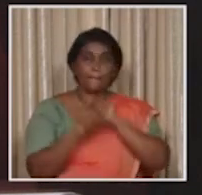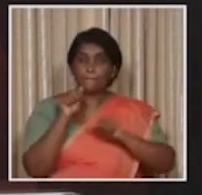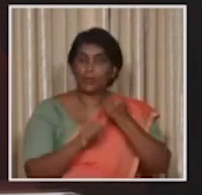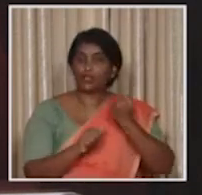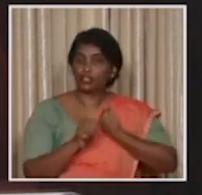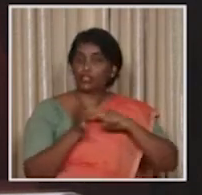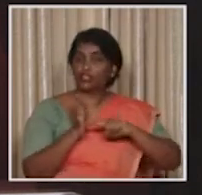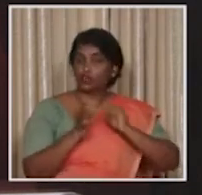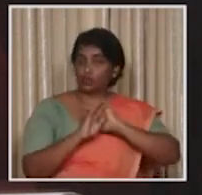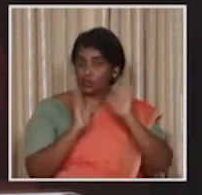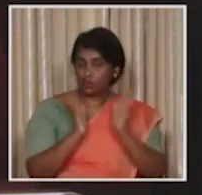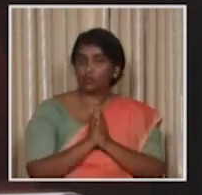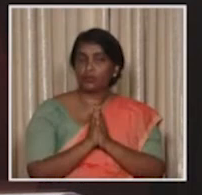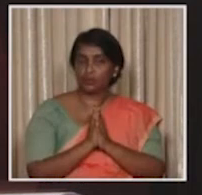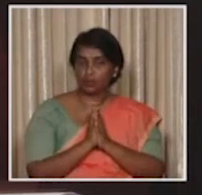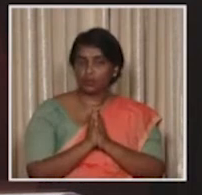වෛද්‍ය උපකරණවල